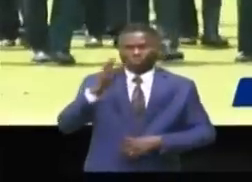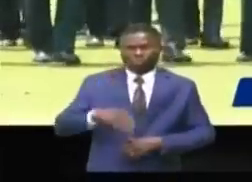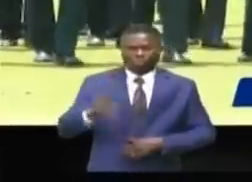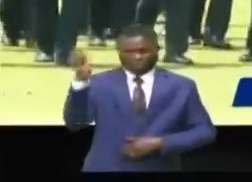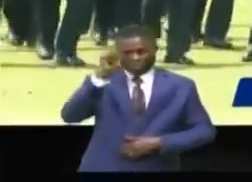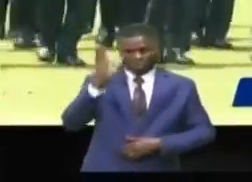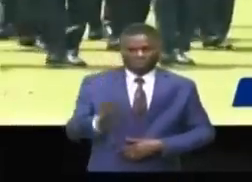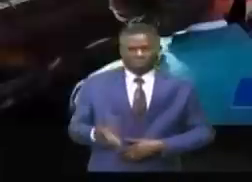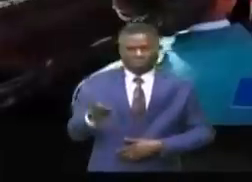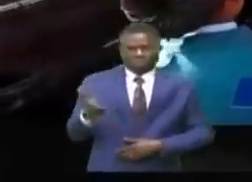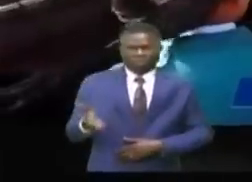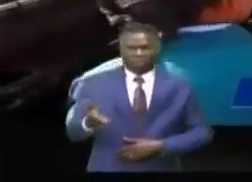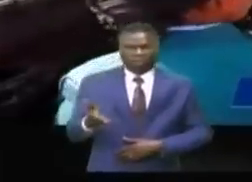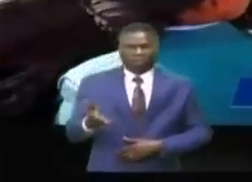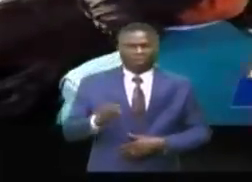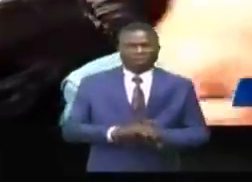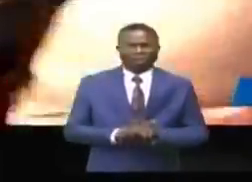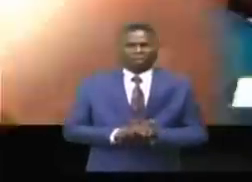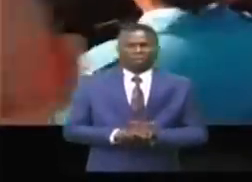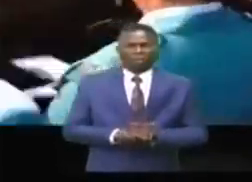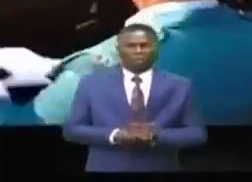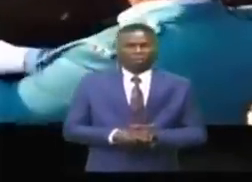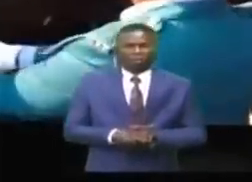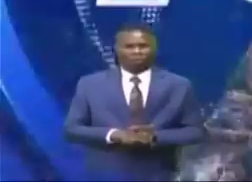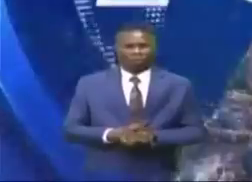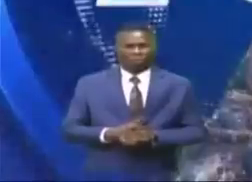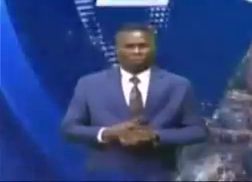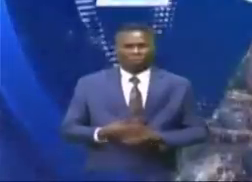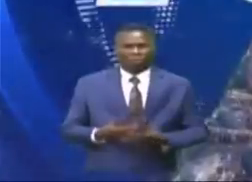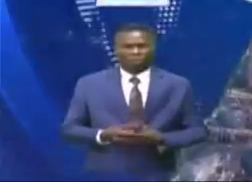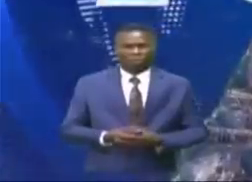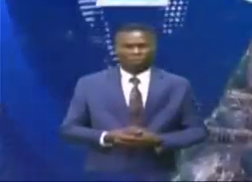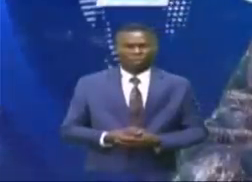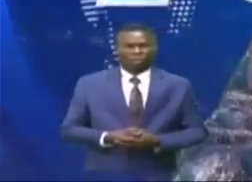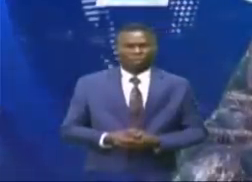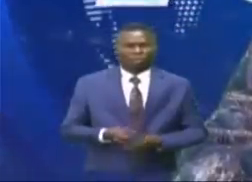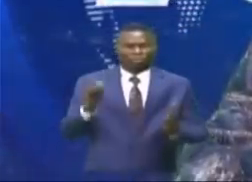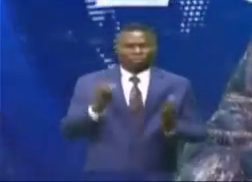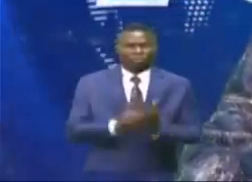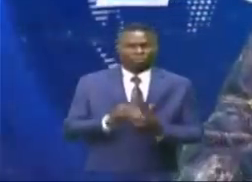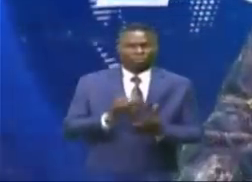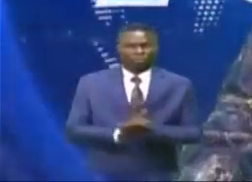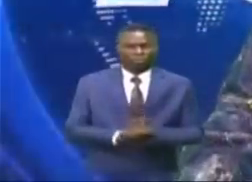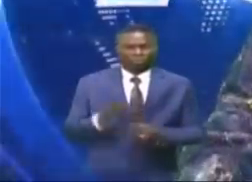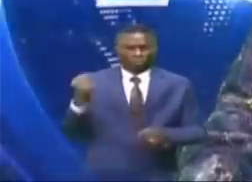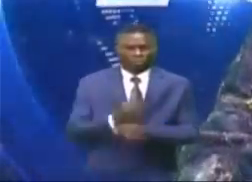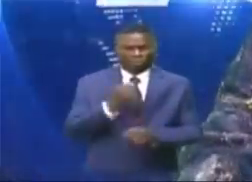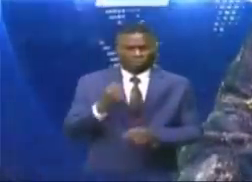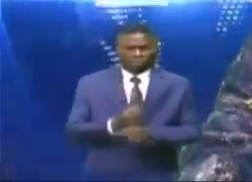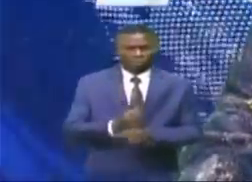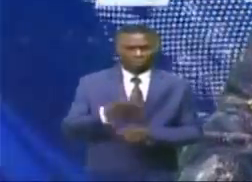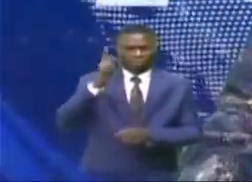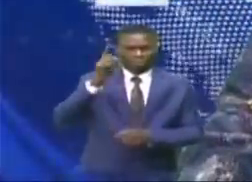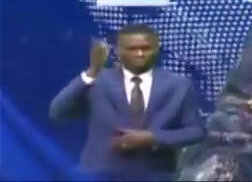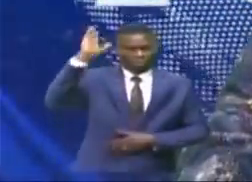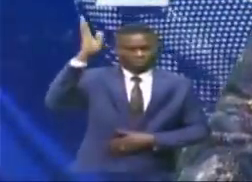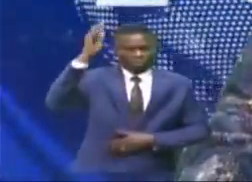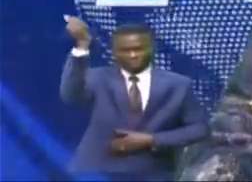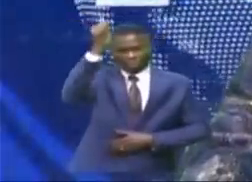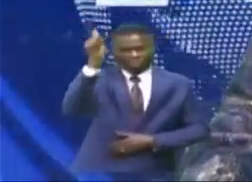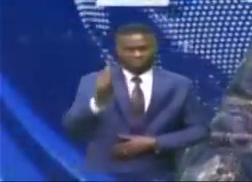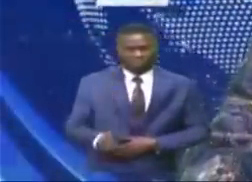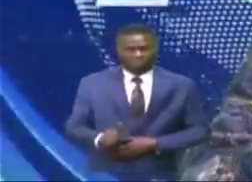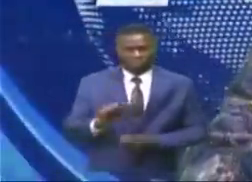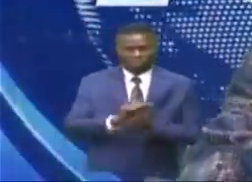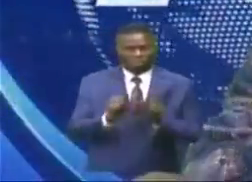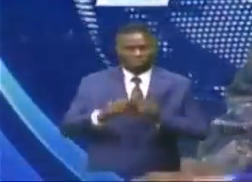M23 soutenues par le Rwanda. Autre chose, les travaux du premier sommet africain sur le climat